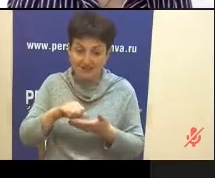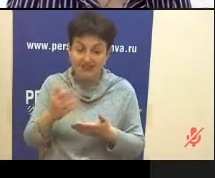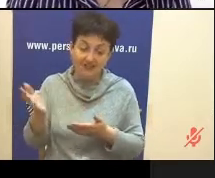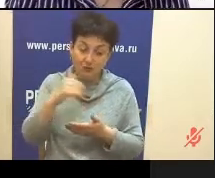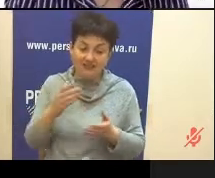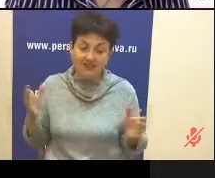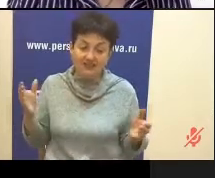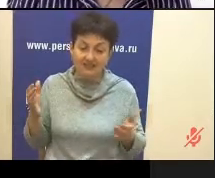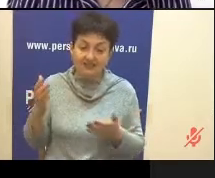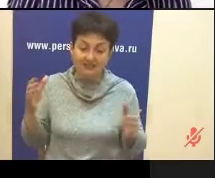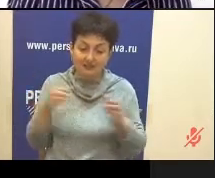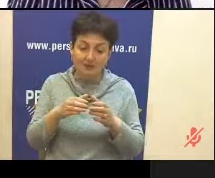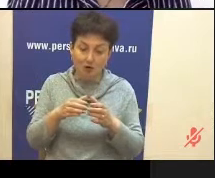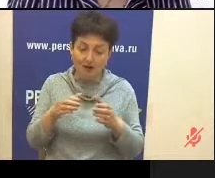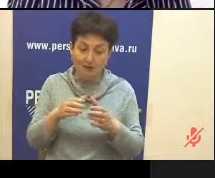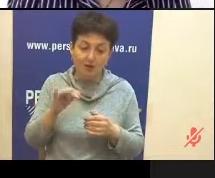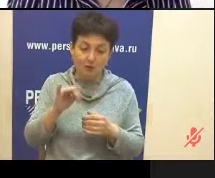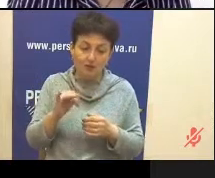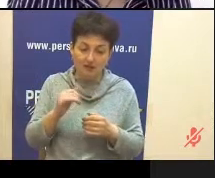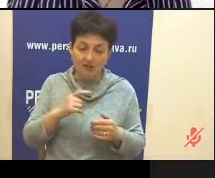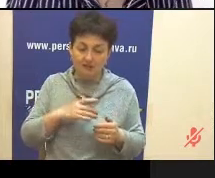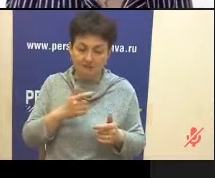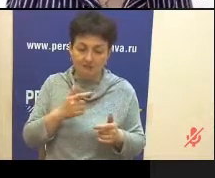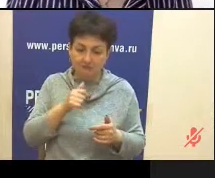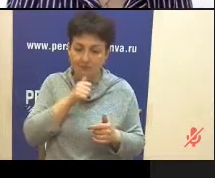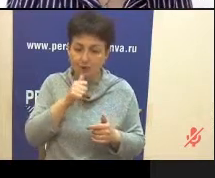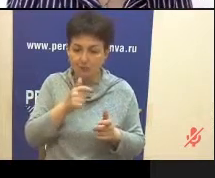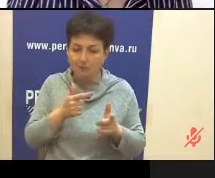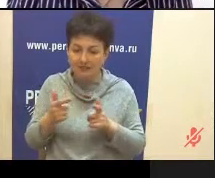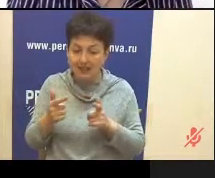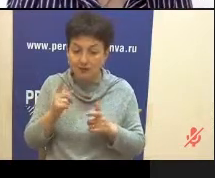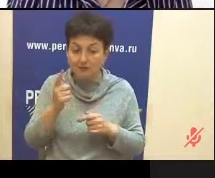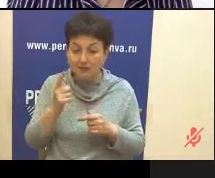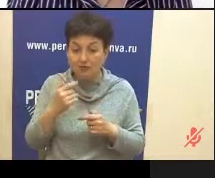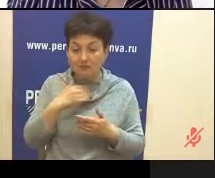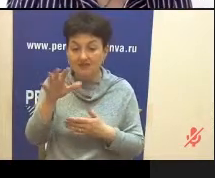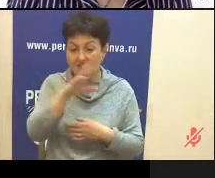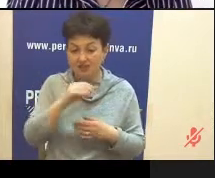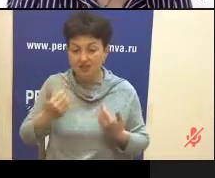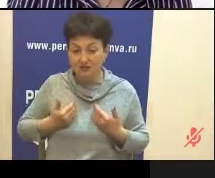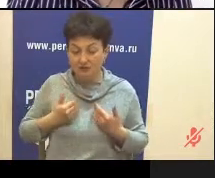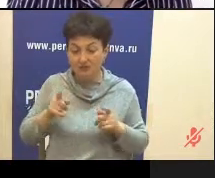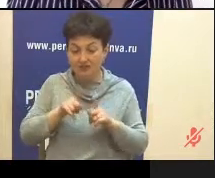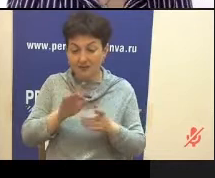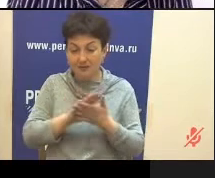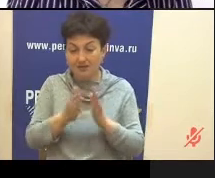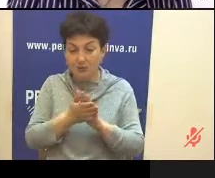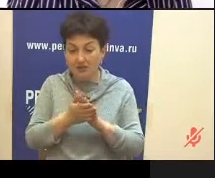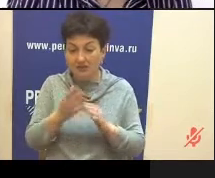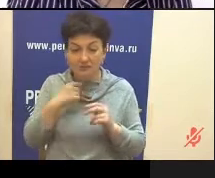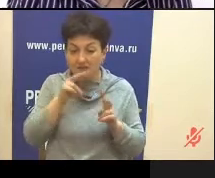соберем команду и попробуем к нему подготовиться. Потому что, как правило, мы живем в ситуации, когда мы